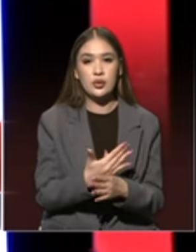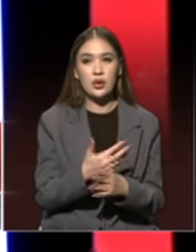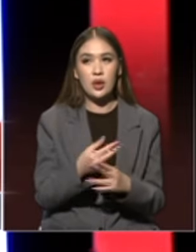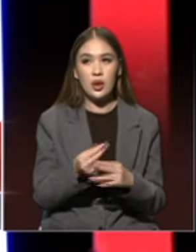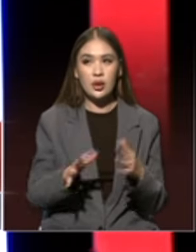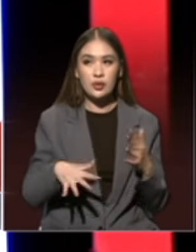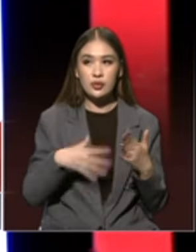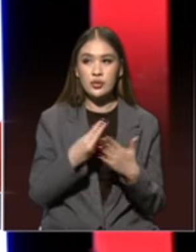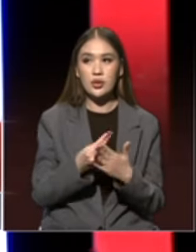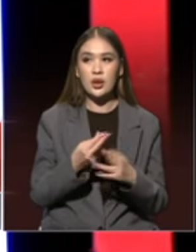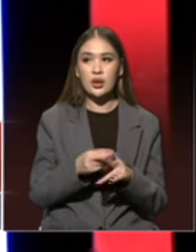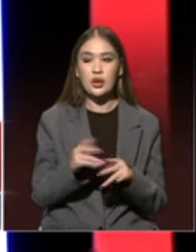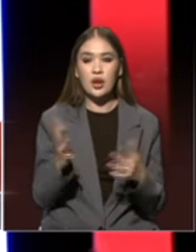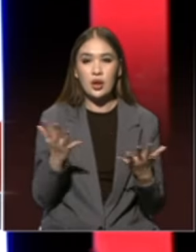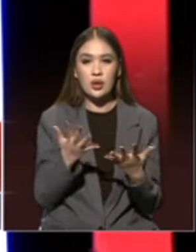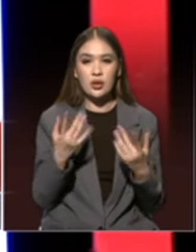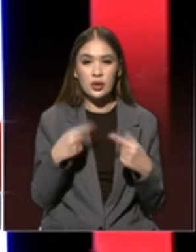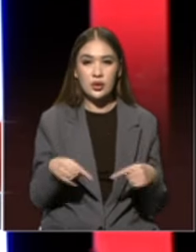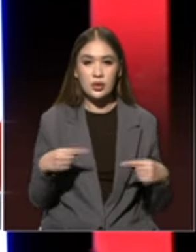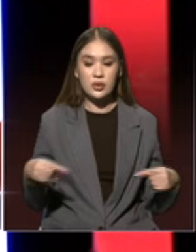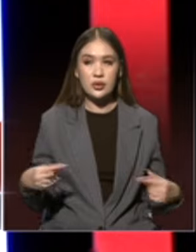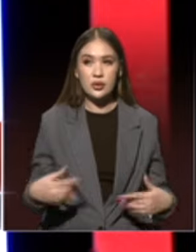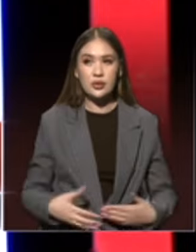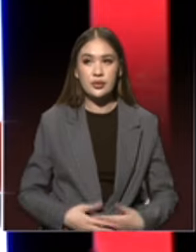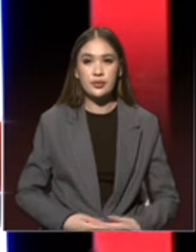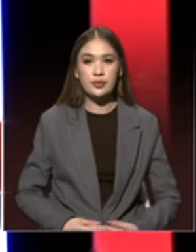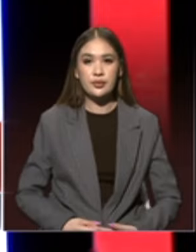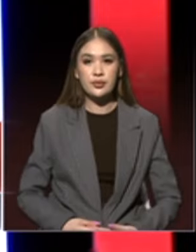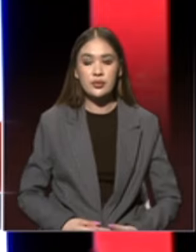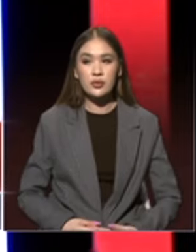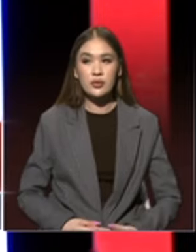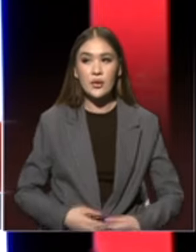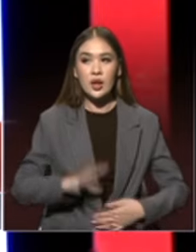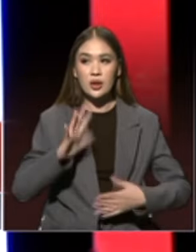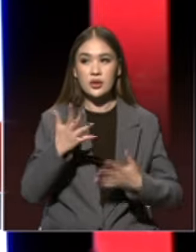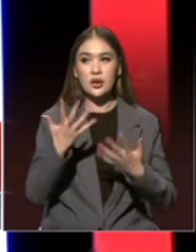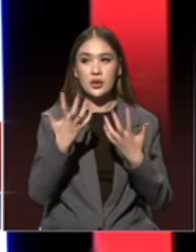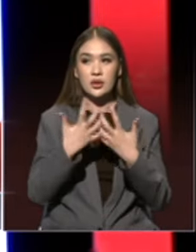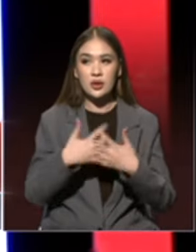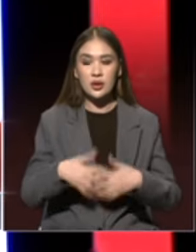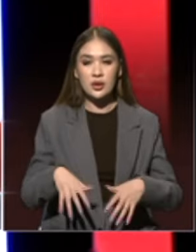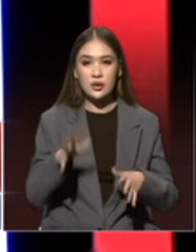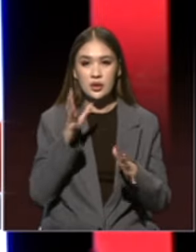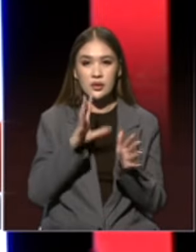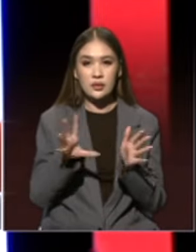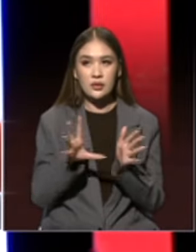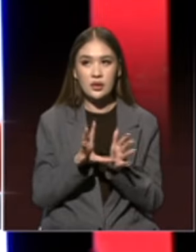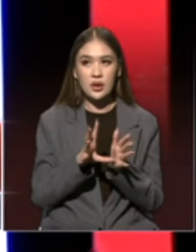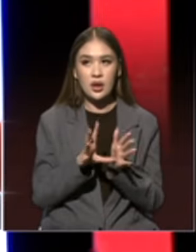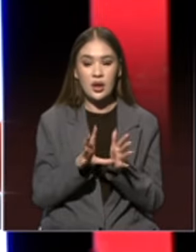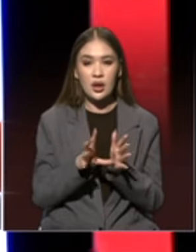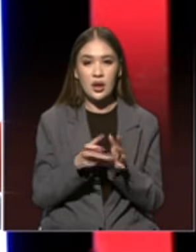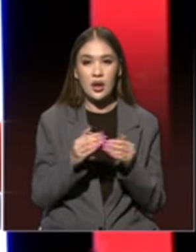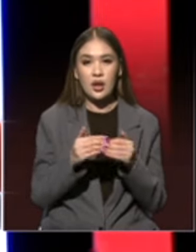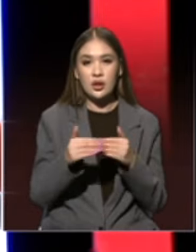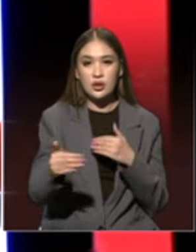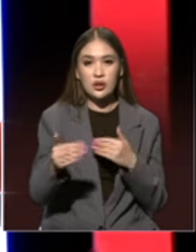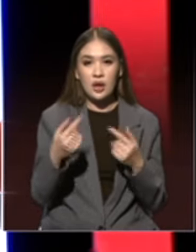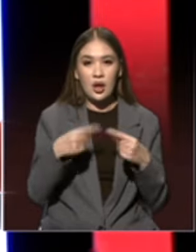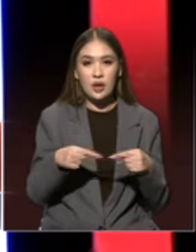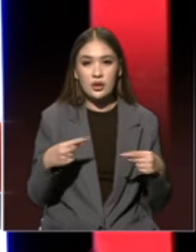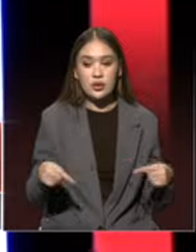неде? Мынау жәрдемақы, мынау өтемақы деп біз санасақ, цифрлар бір бірімен бүйтіп алшақ тұрды.